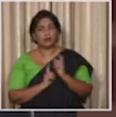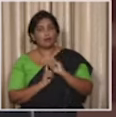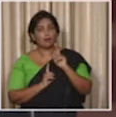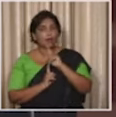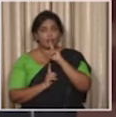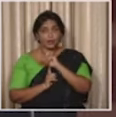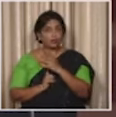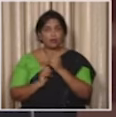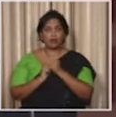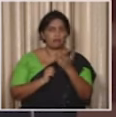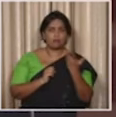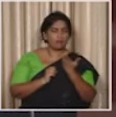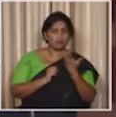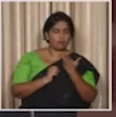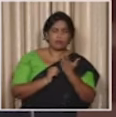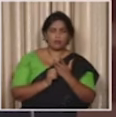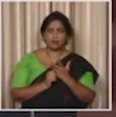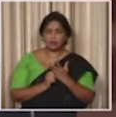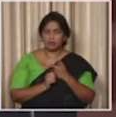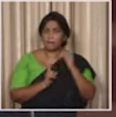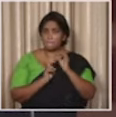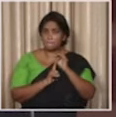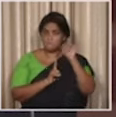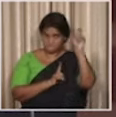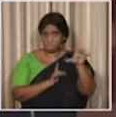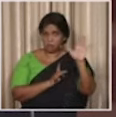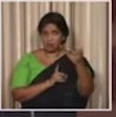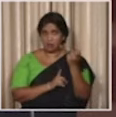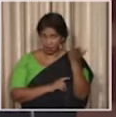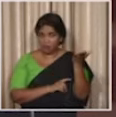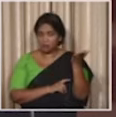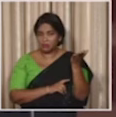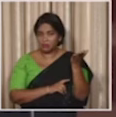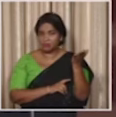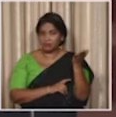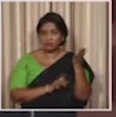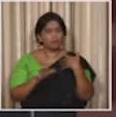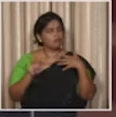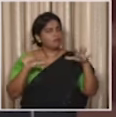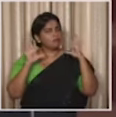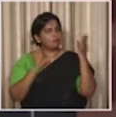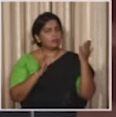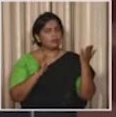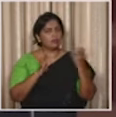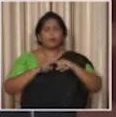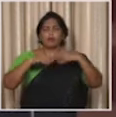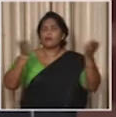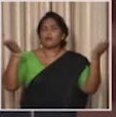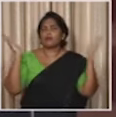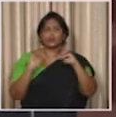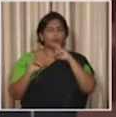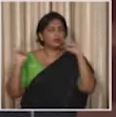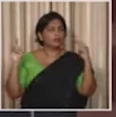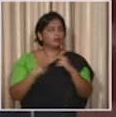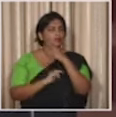Parlimen tu rendu tu kerana apa? Ego lagi pudgal itu salah juga. Pudu benda kok, mana kau itu katanya selesa di